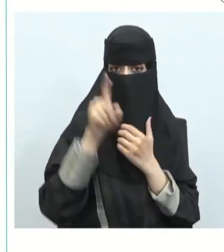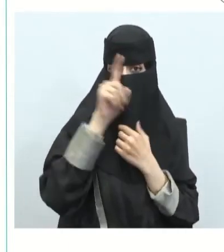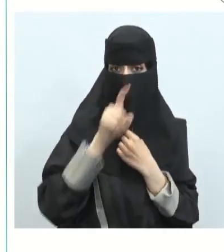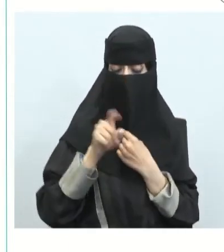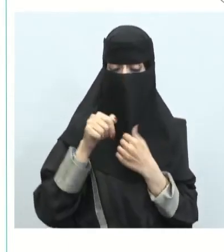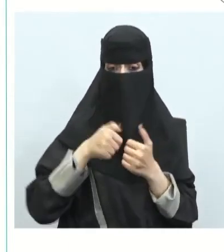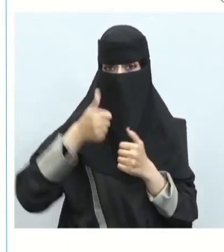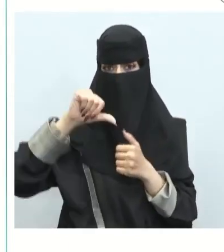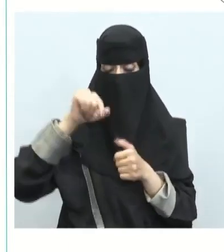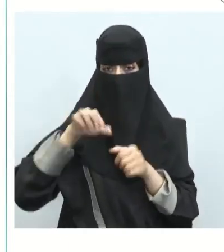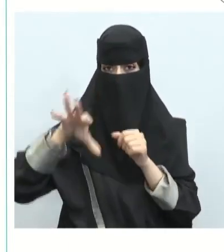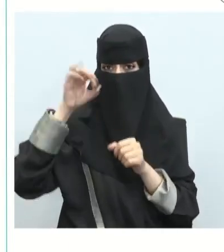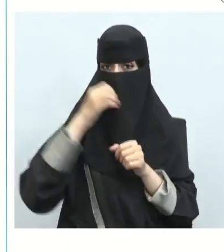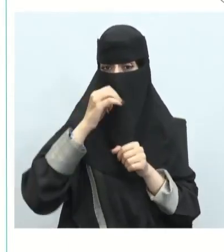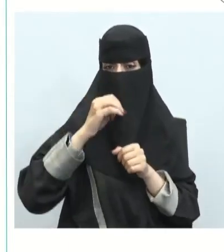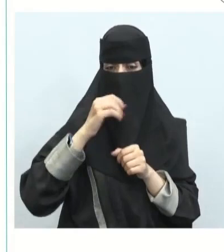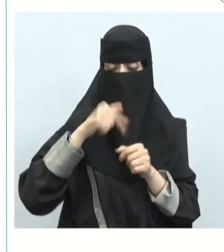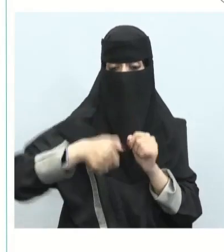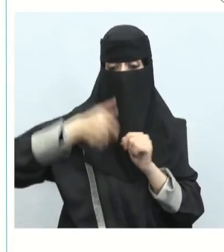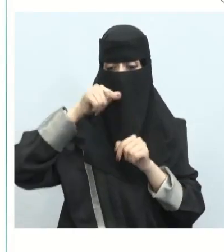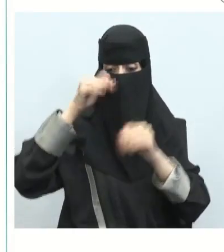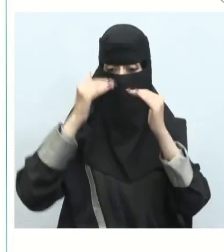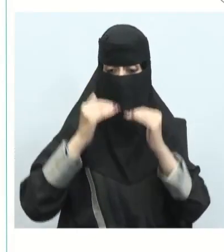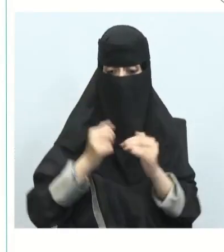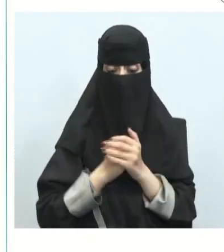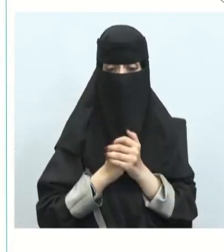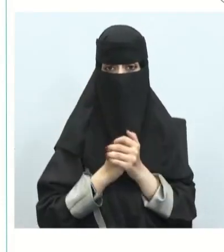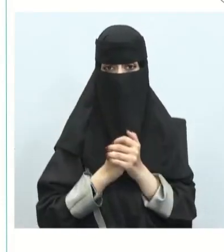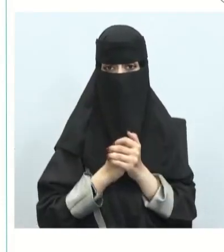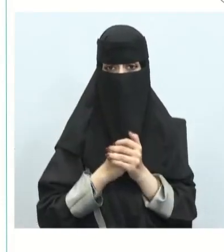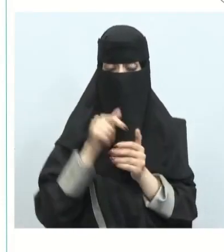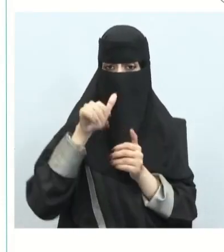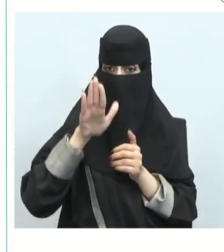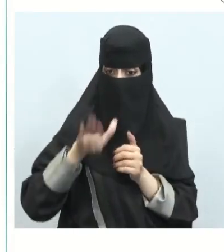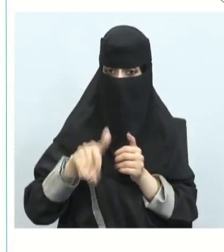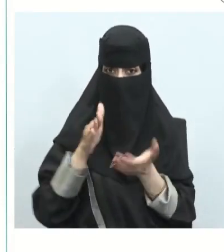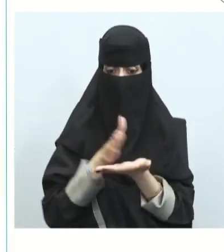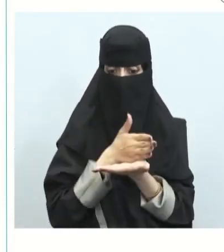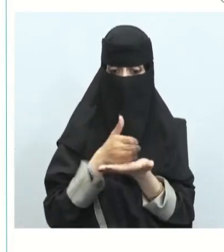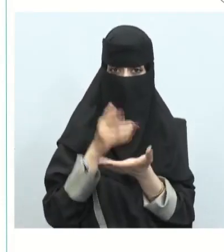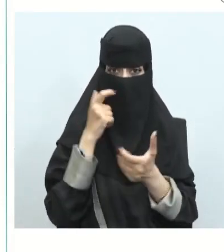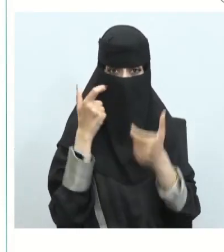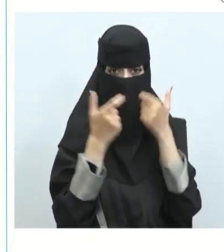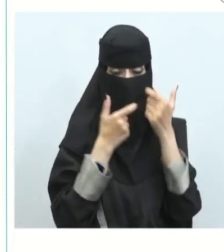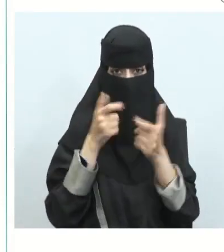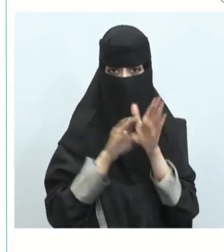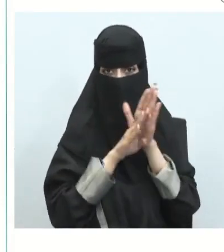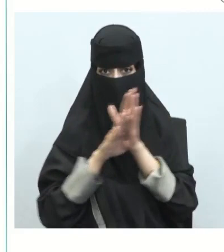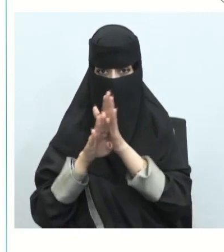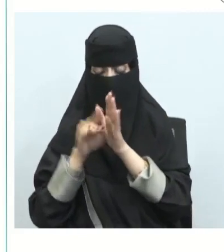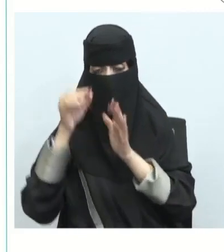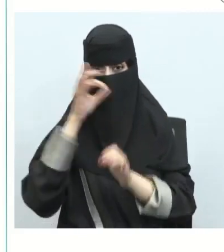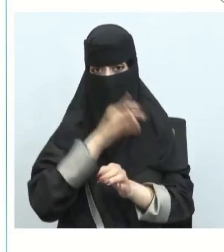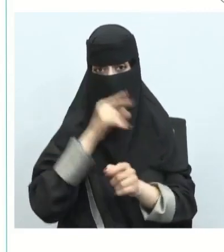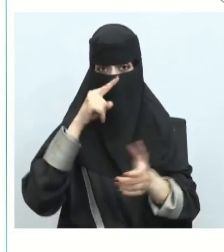التقييم الاجابه الافضل لكل مما يلي وضع فراغ نظريه التحفيز التي تفيد